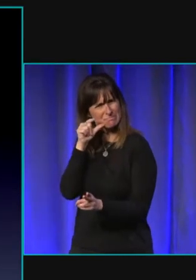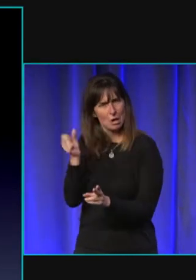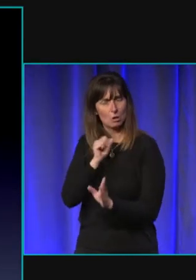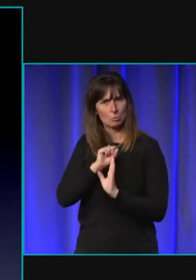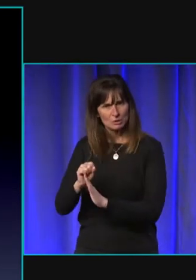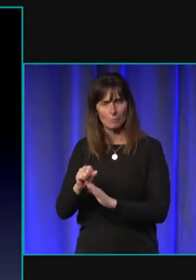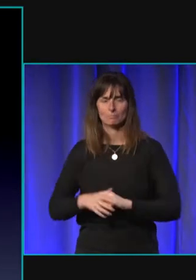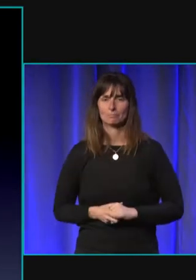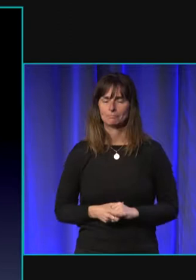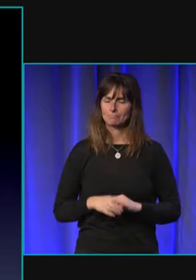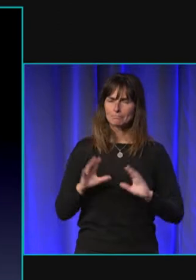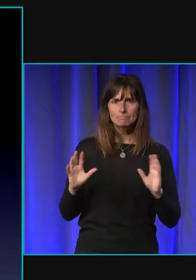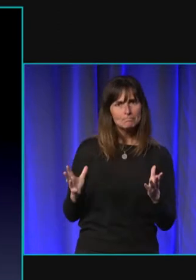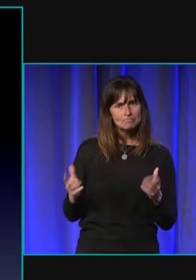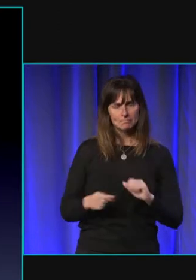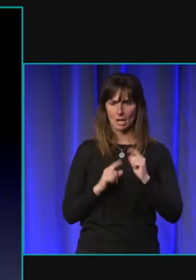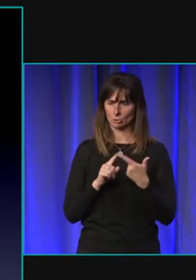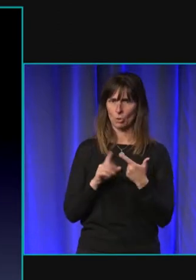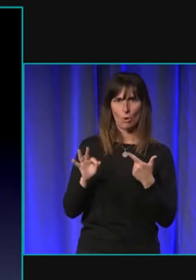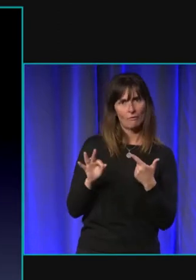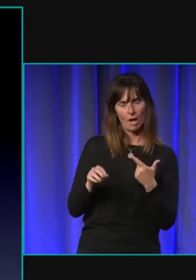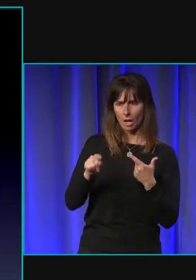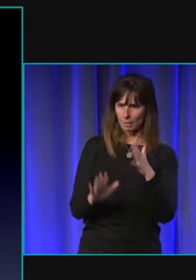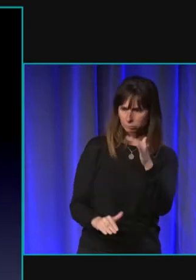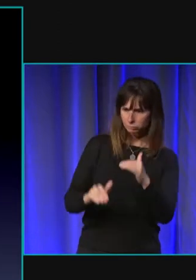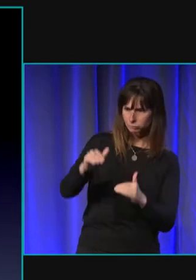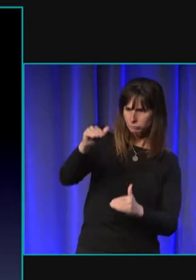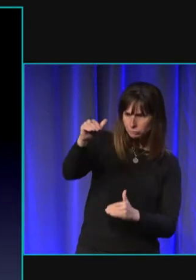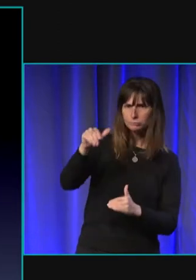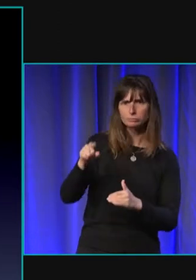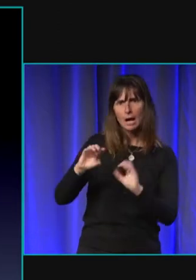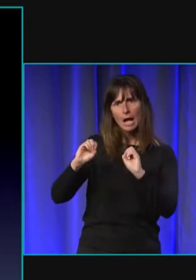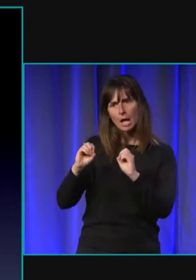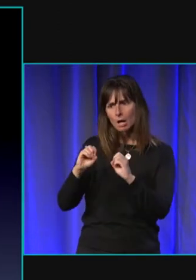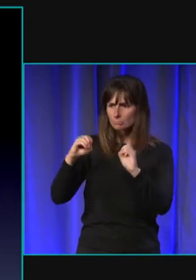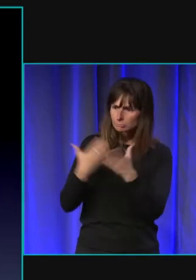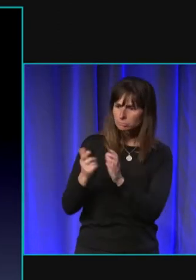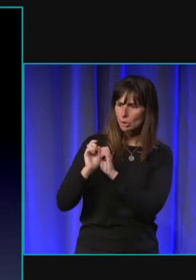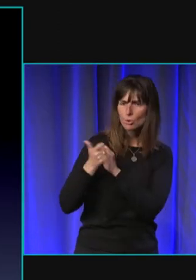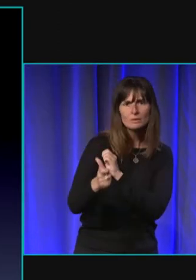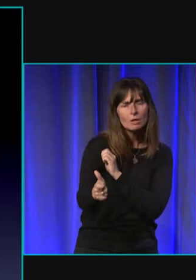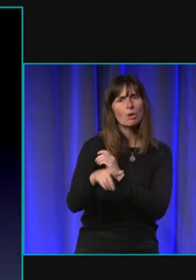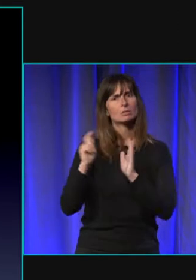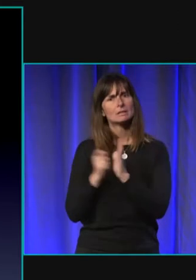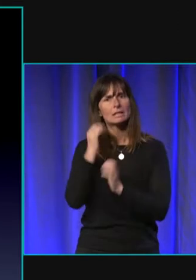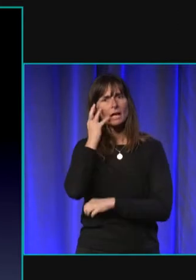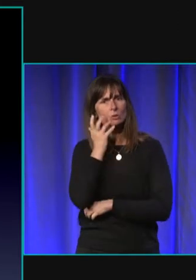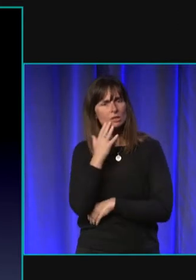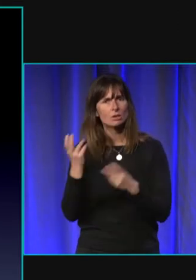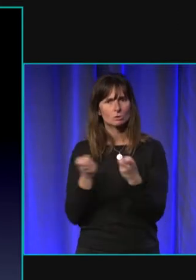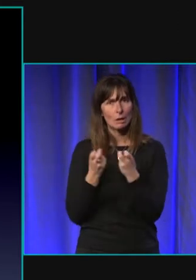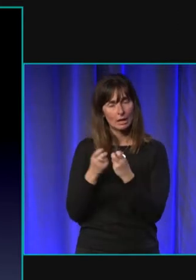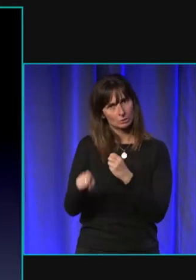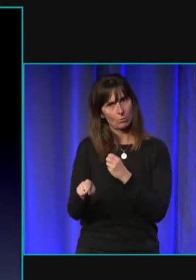et comprendre finalement les effets de la maturation, parce que finalement, lorsqu'un enfant grandit, lorsqu'il devient adolescent, lorsqu'il passe